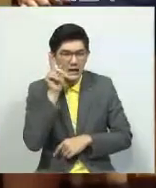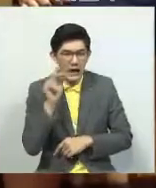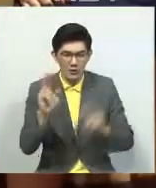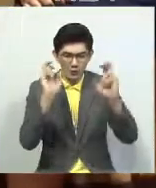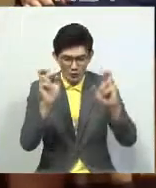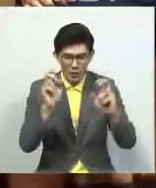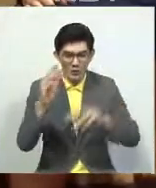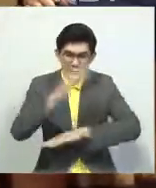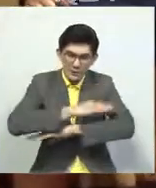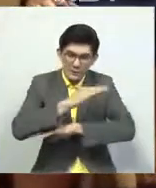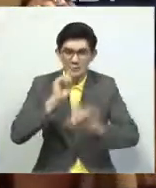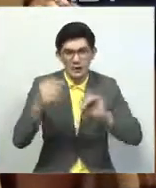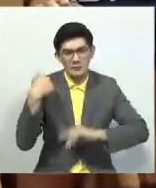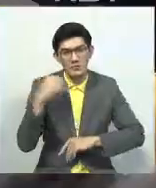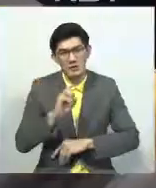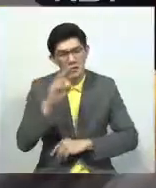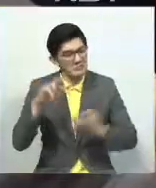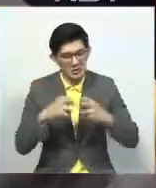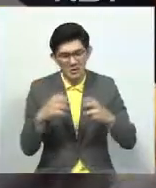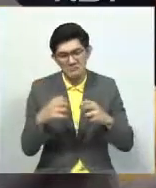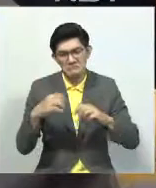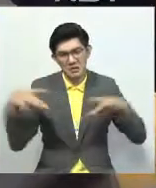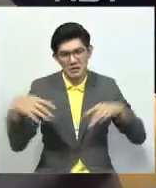ของบรรดาหนังสือพิมพ์ที่ส่อสร้างความขัด